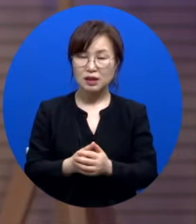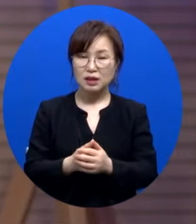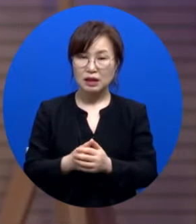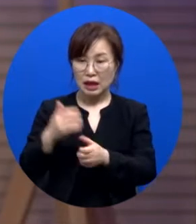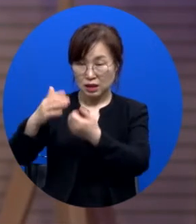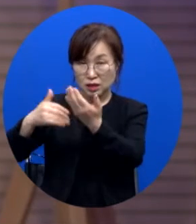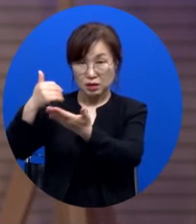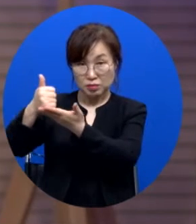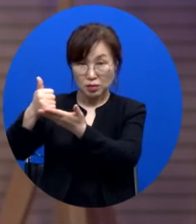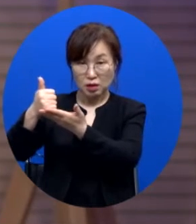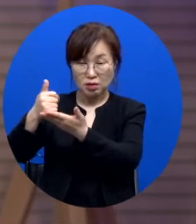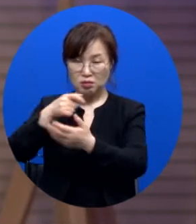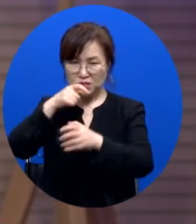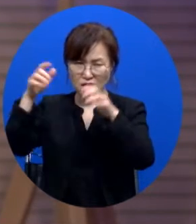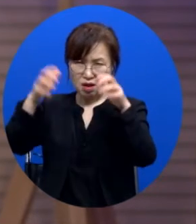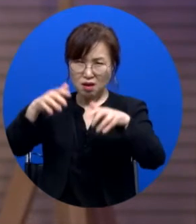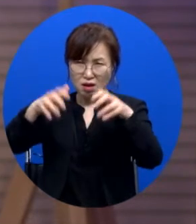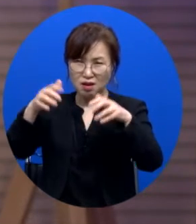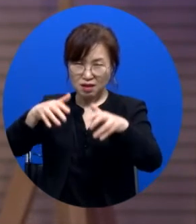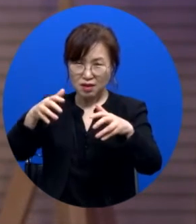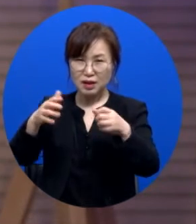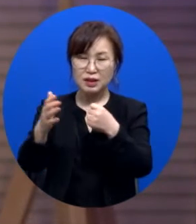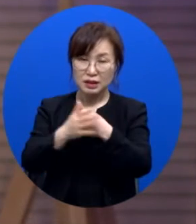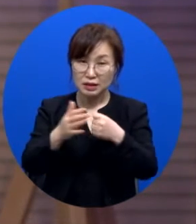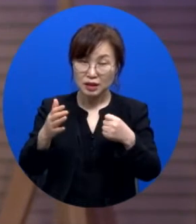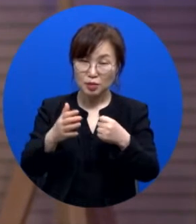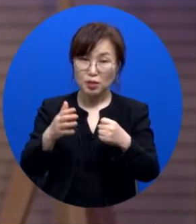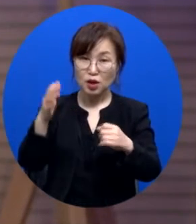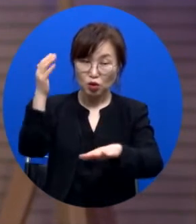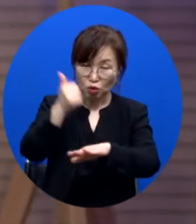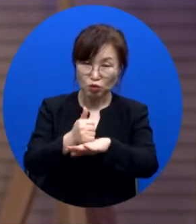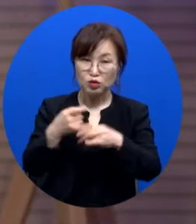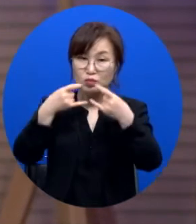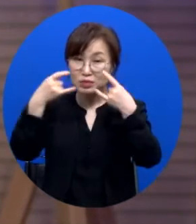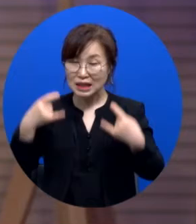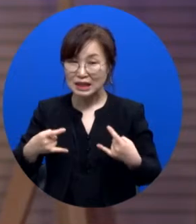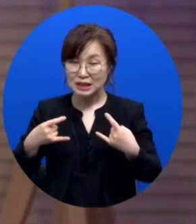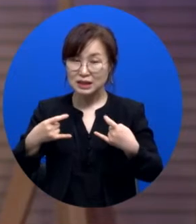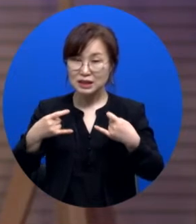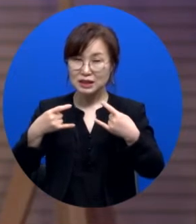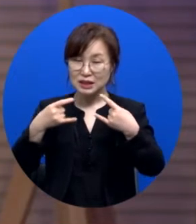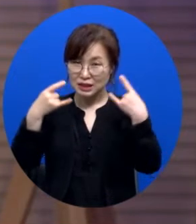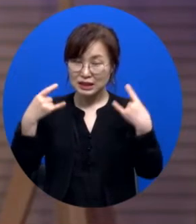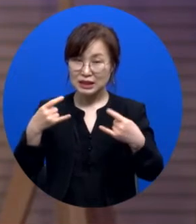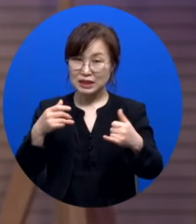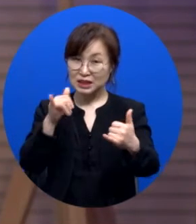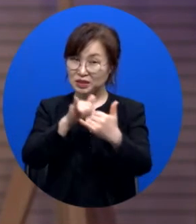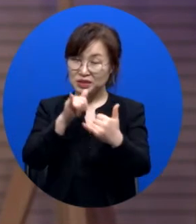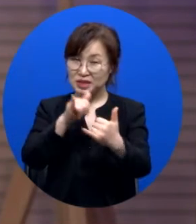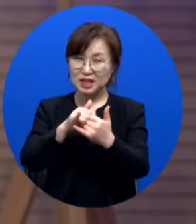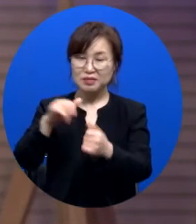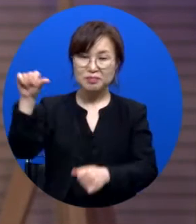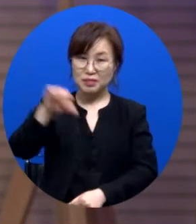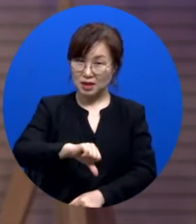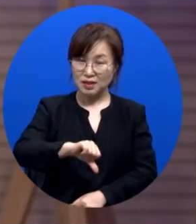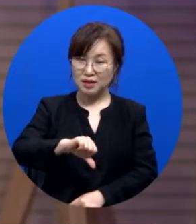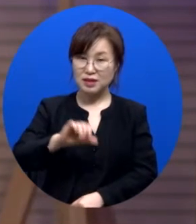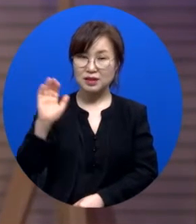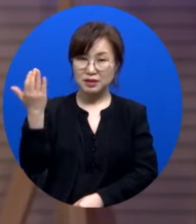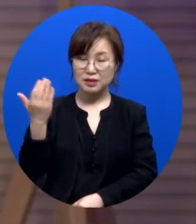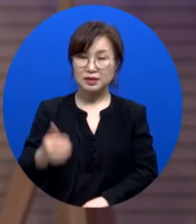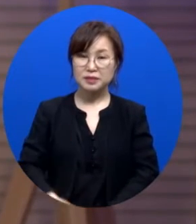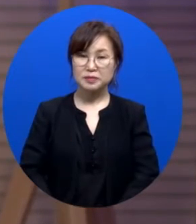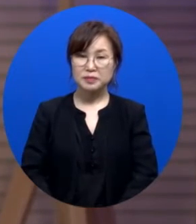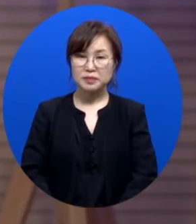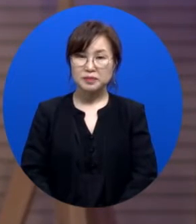하나님께서 비화 우박을 퍼브 셔 쓰므로 나폴레옹의 군대는 이렇게 관 작전을 하나도 펼칠 수가 없었기 때문입니다